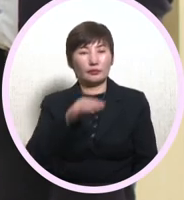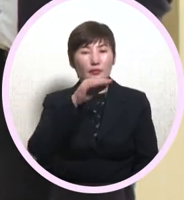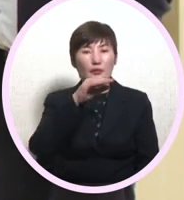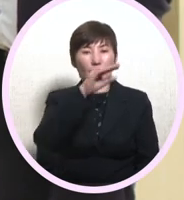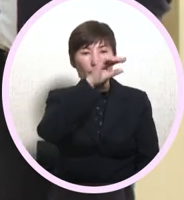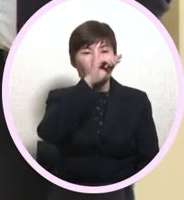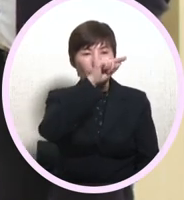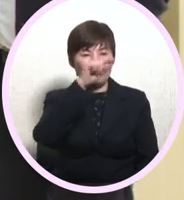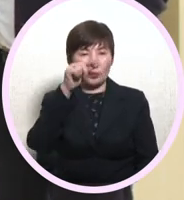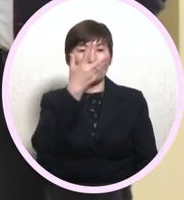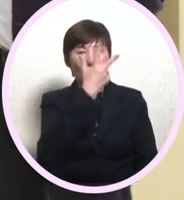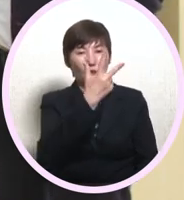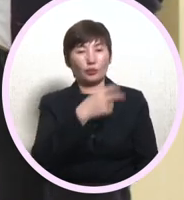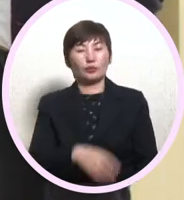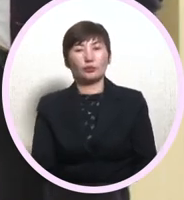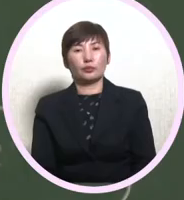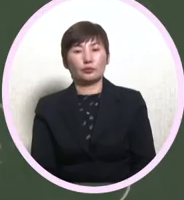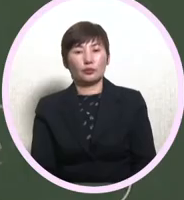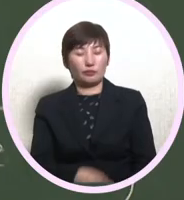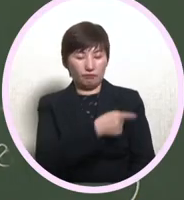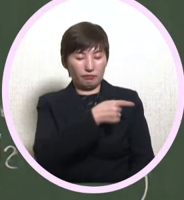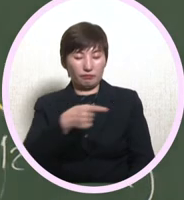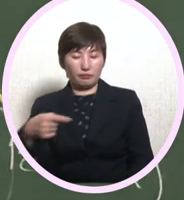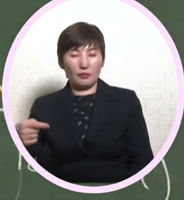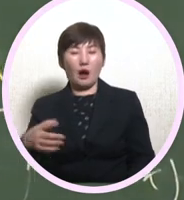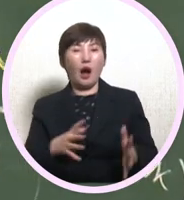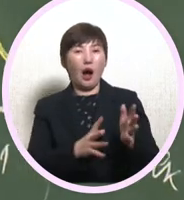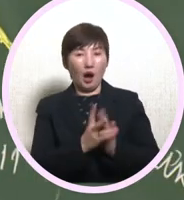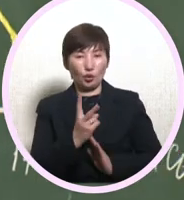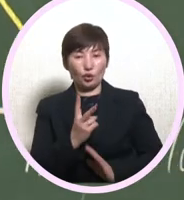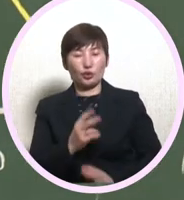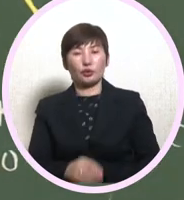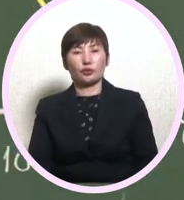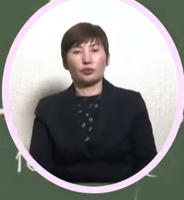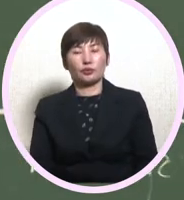Багсүр 3, эксүр нь 12,